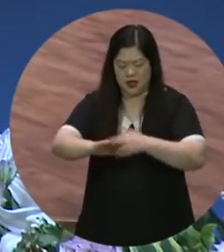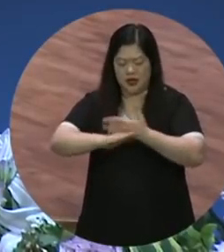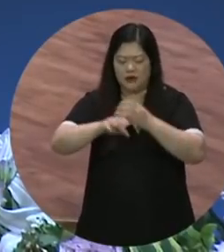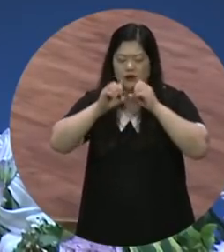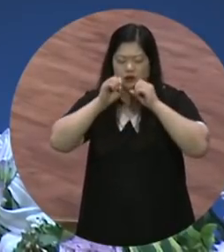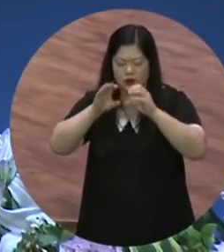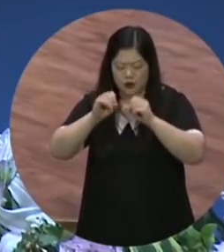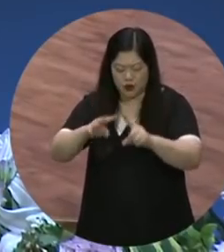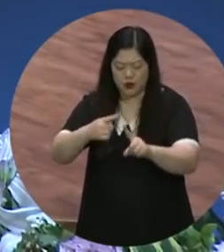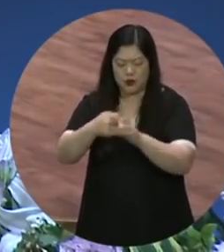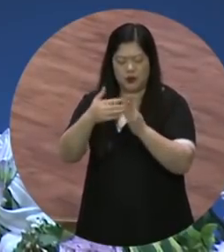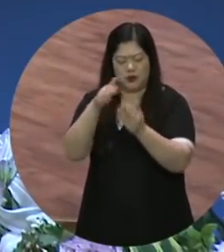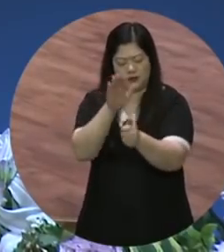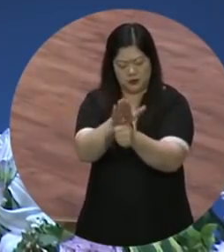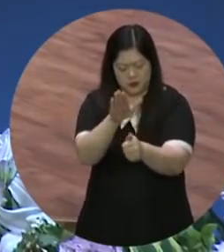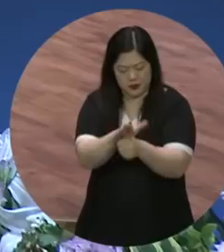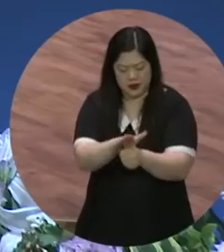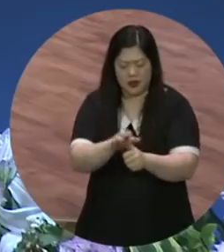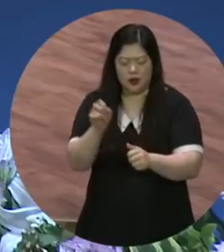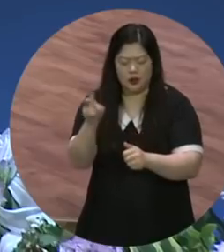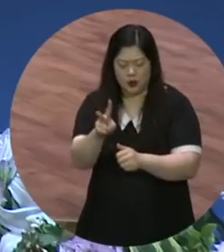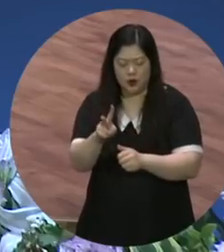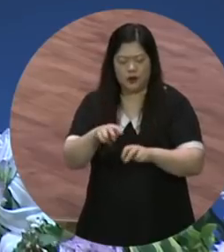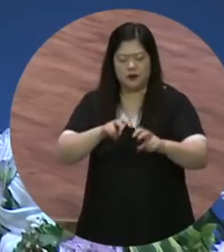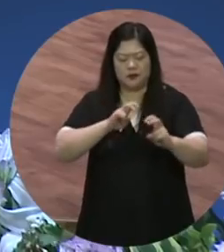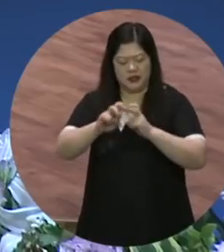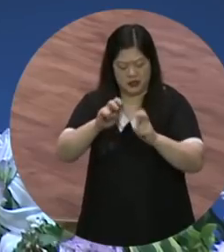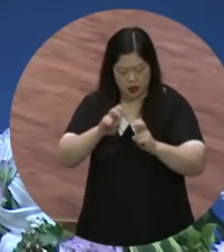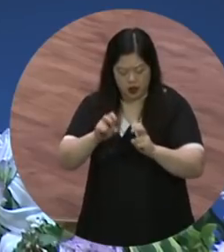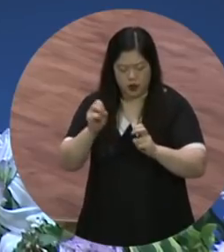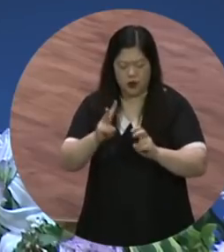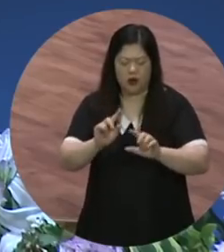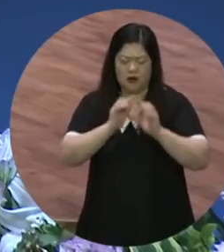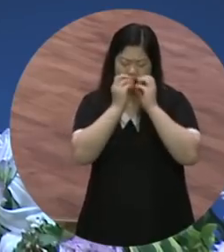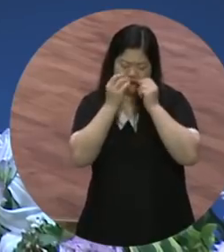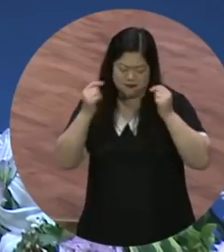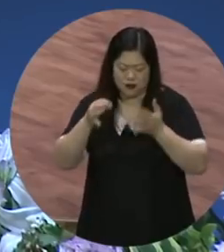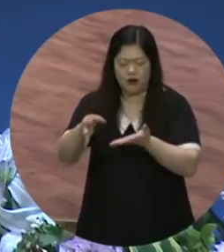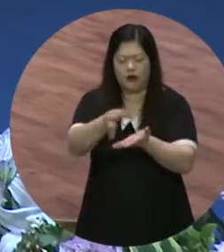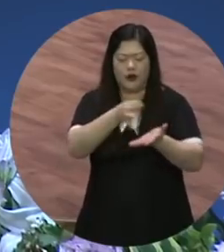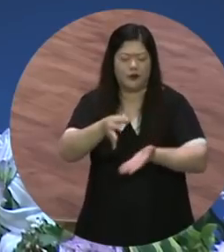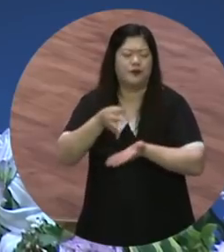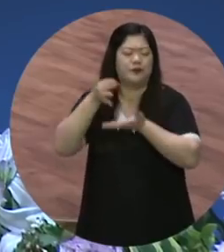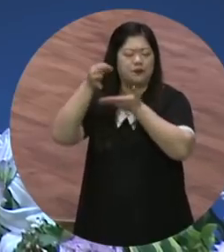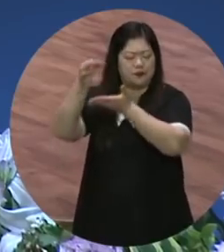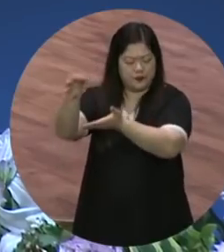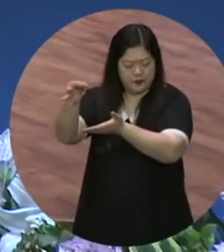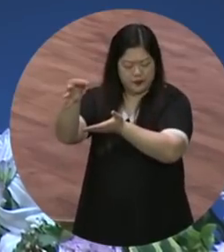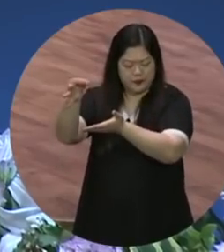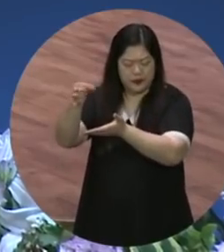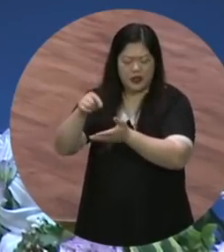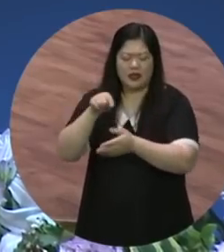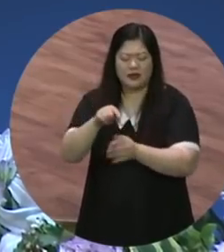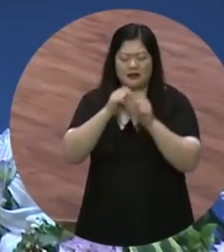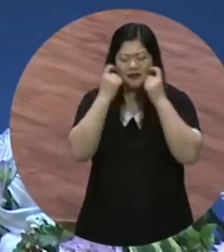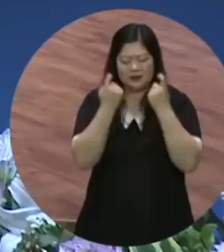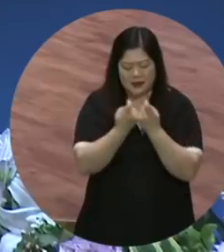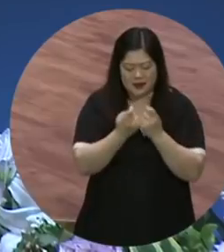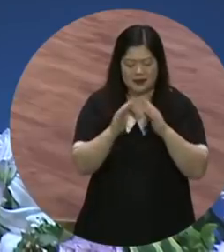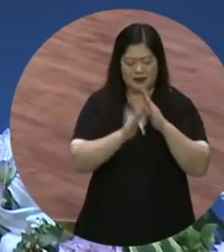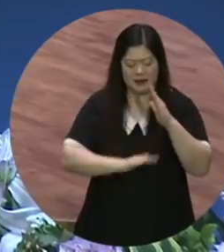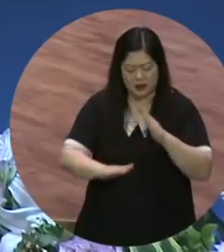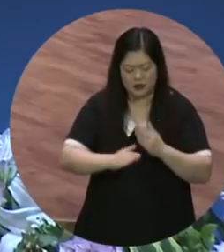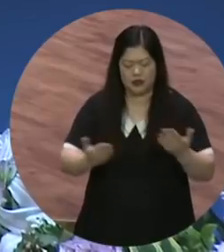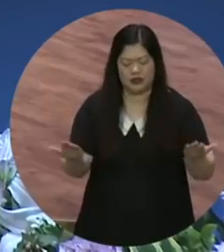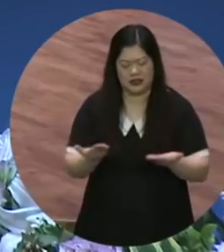선교헌금과 미자리헌금과 미디어 선교헌금과 각종 헌금을 드린 우리 예원의 성도들 개인과 가정과